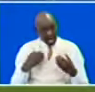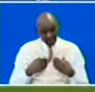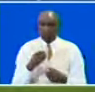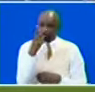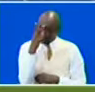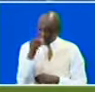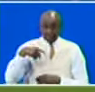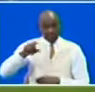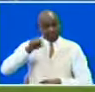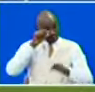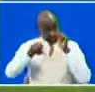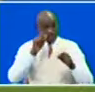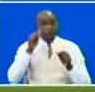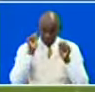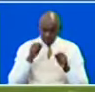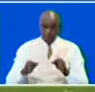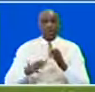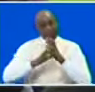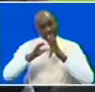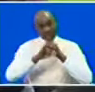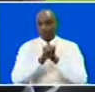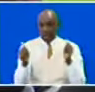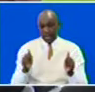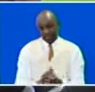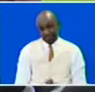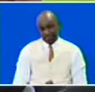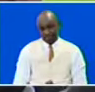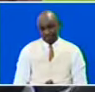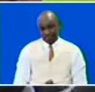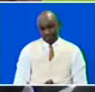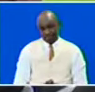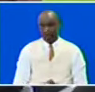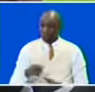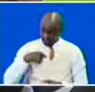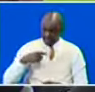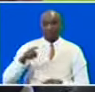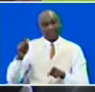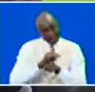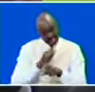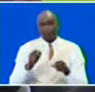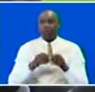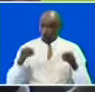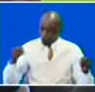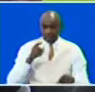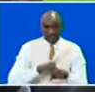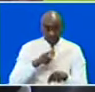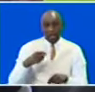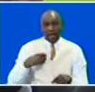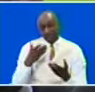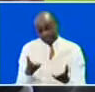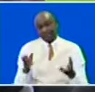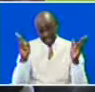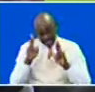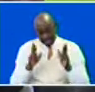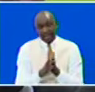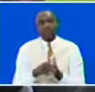20 aliyechagua watatamba kistadi. Players are ready. They've been training, of course, very well. Players are coming up and they're ready for the match,